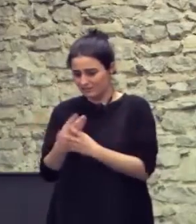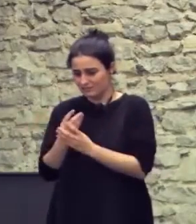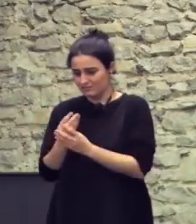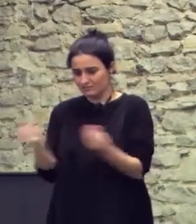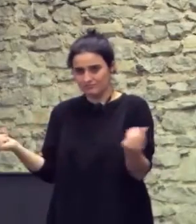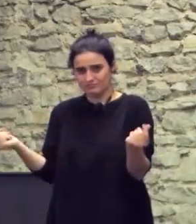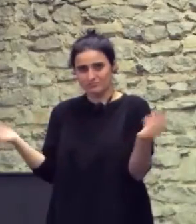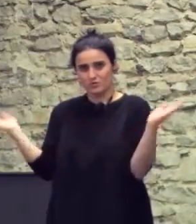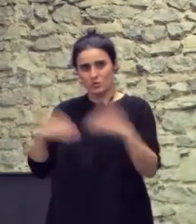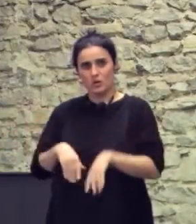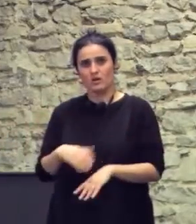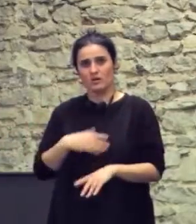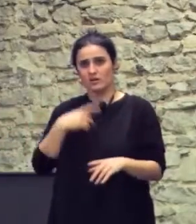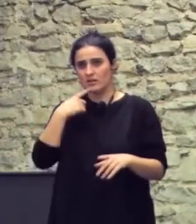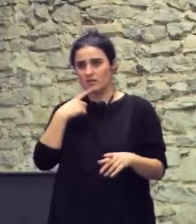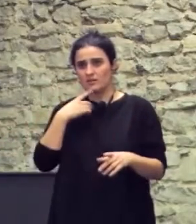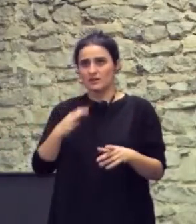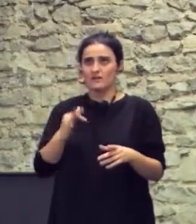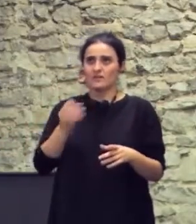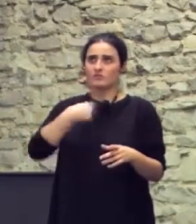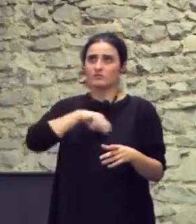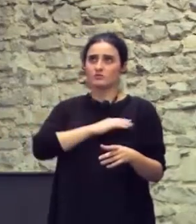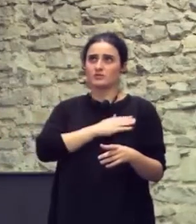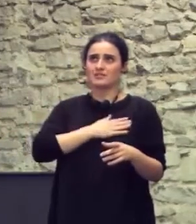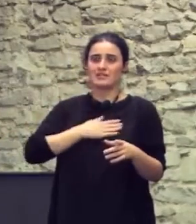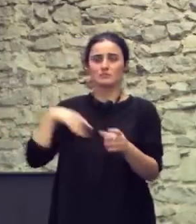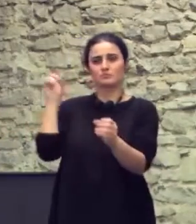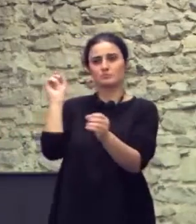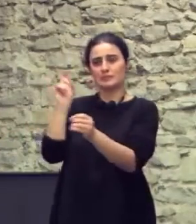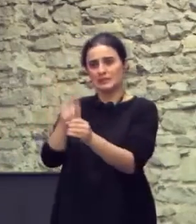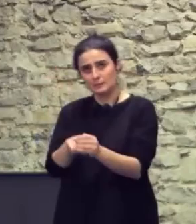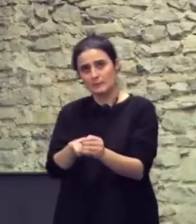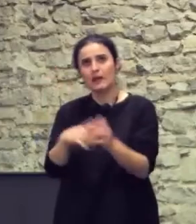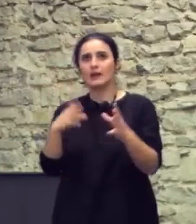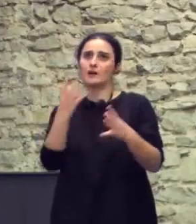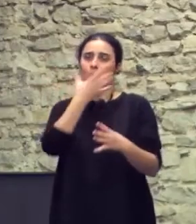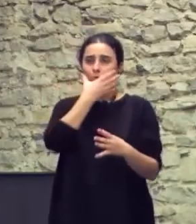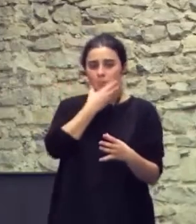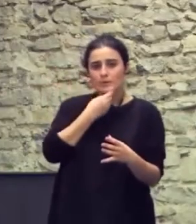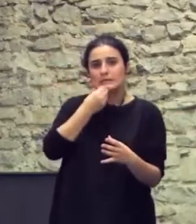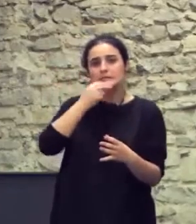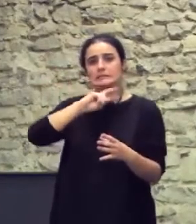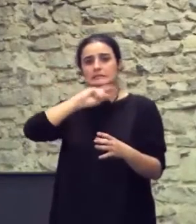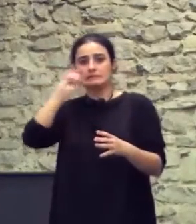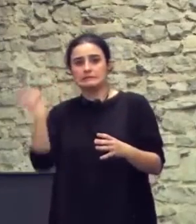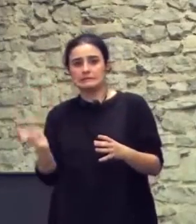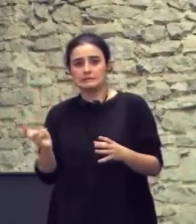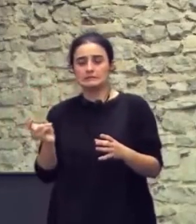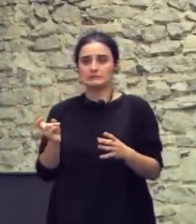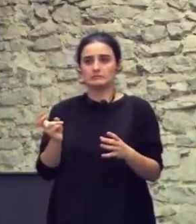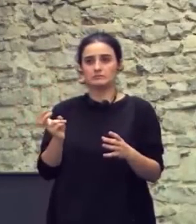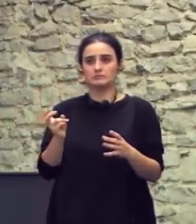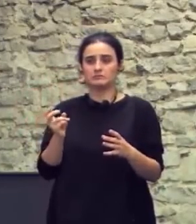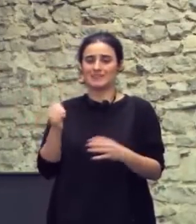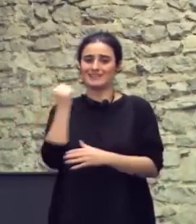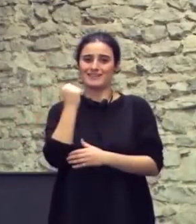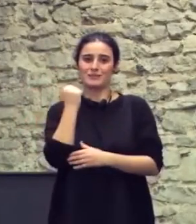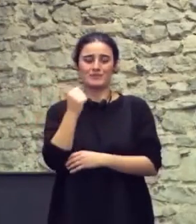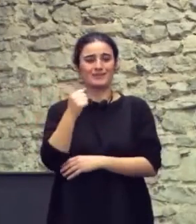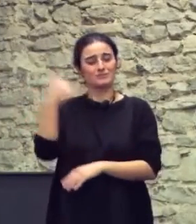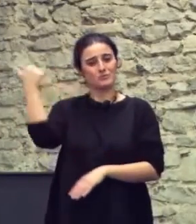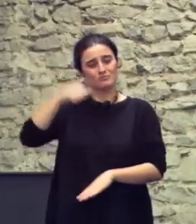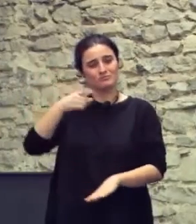minutura. Baina aldi berean nahi dugu izatea leku harmonioso, polita eta kapitalismo patriarkala eta